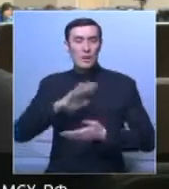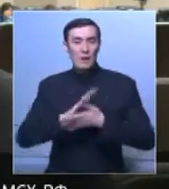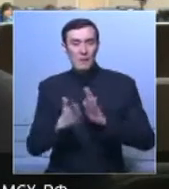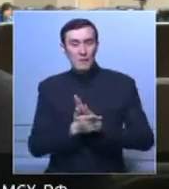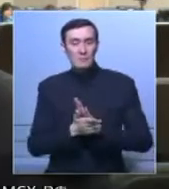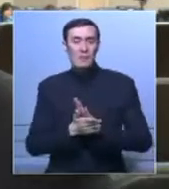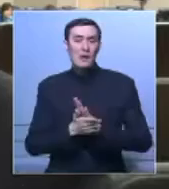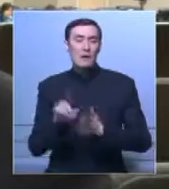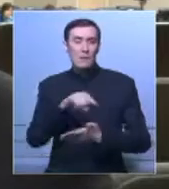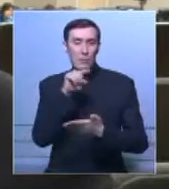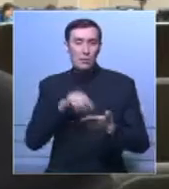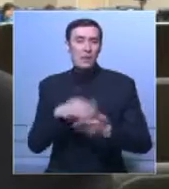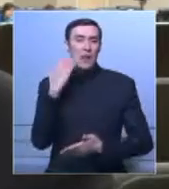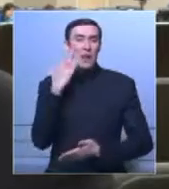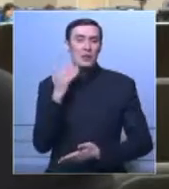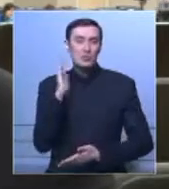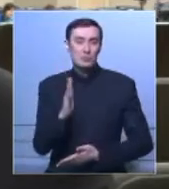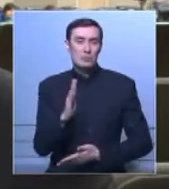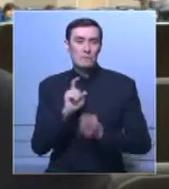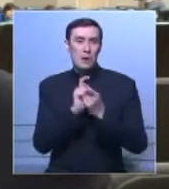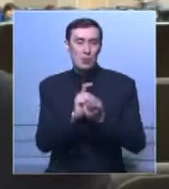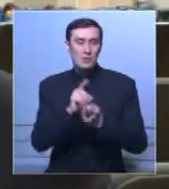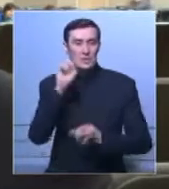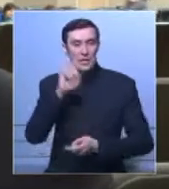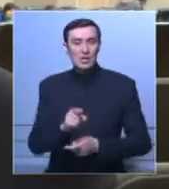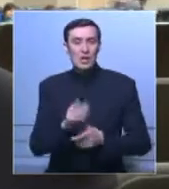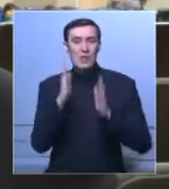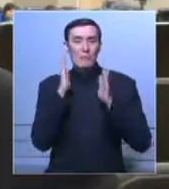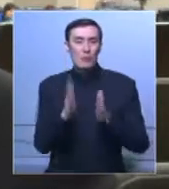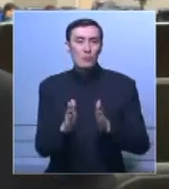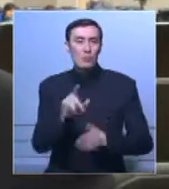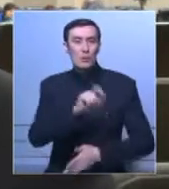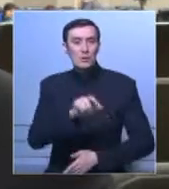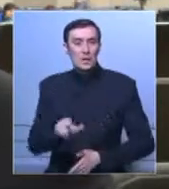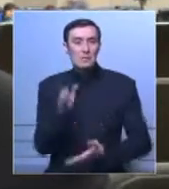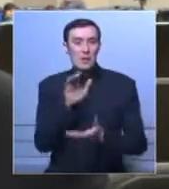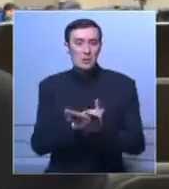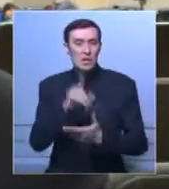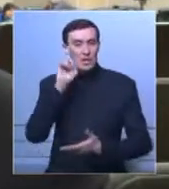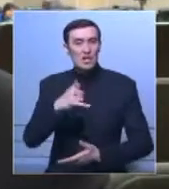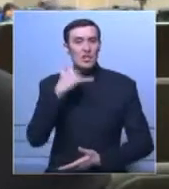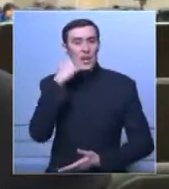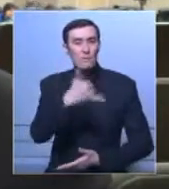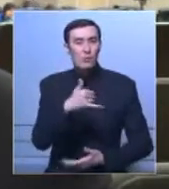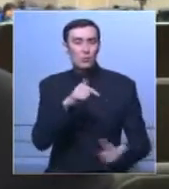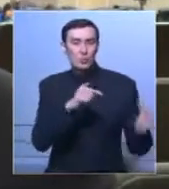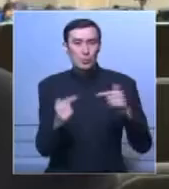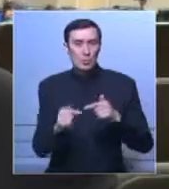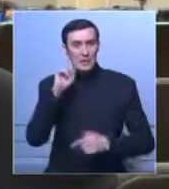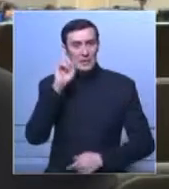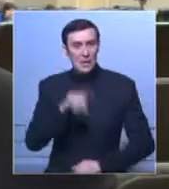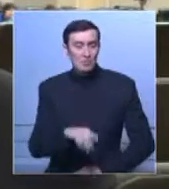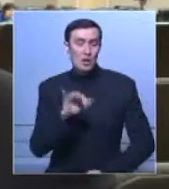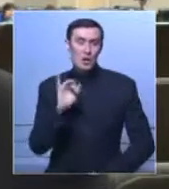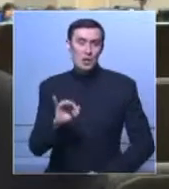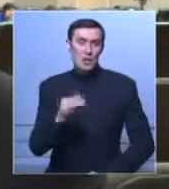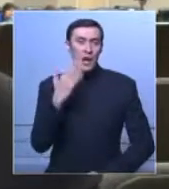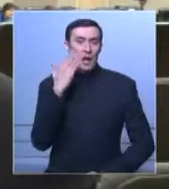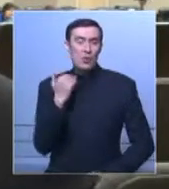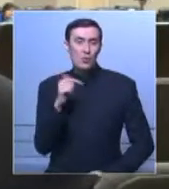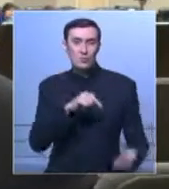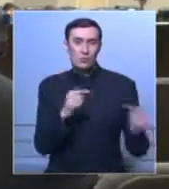все вопросы, легче бороться. Когда знаешь людей напрямую, знают телефоны друг друга. И